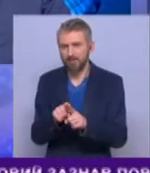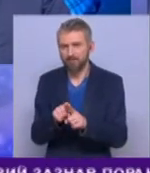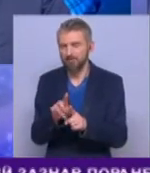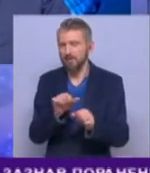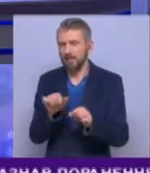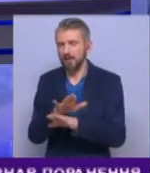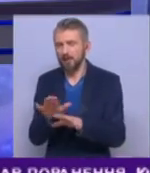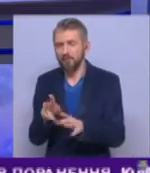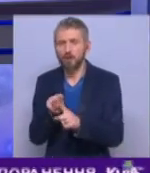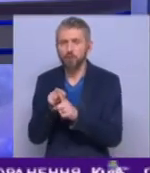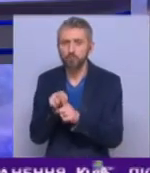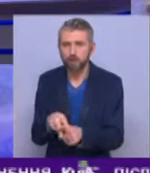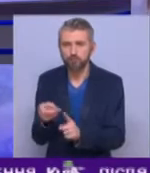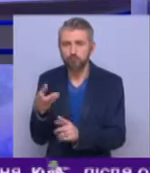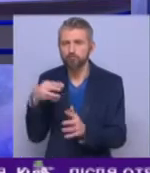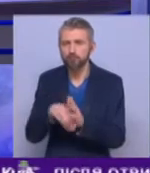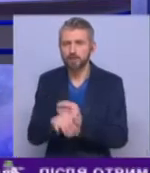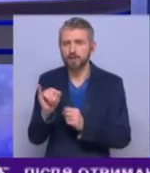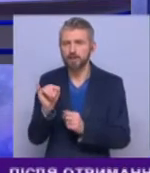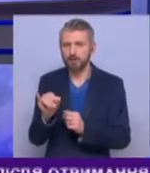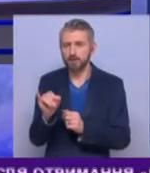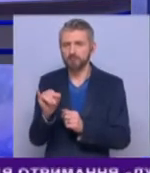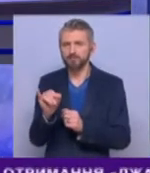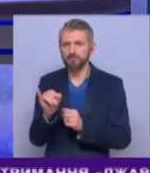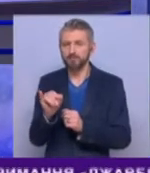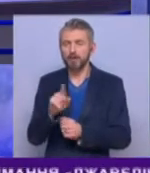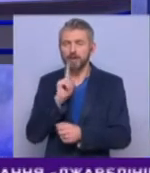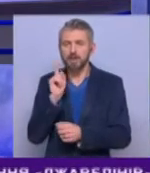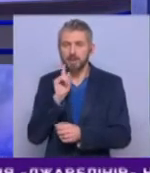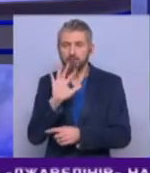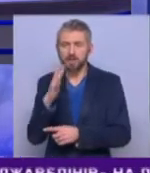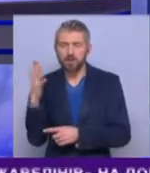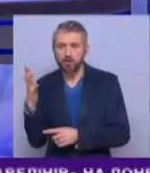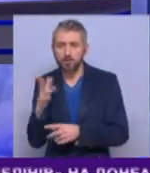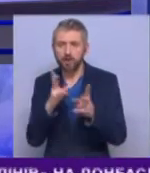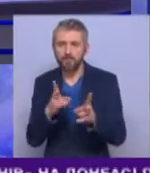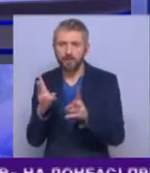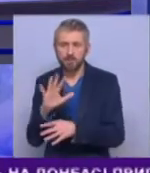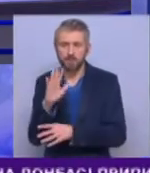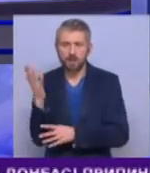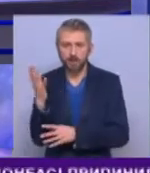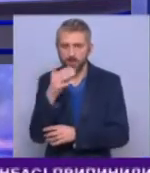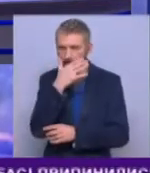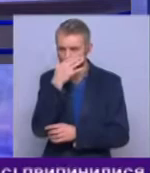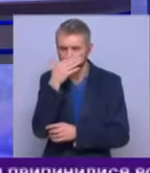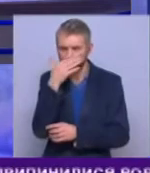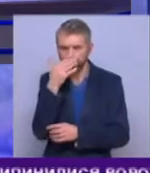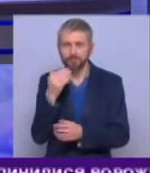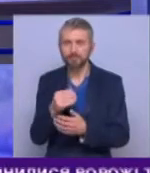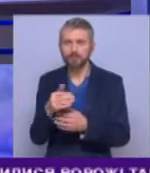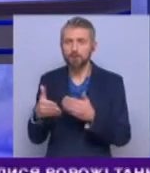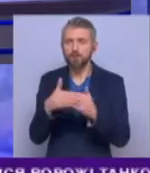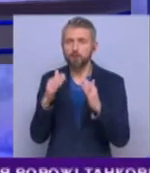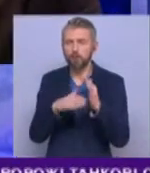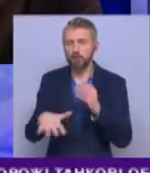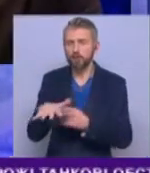захист, а нагружають в тому числі і зеленими насадженнями, і аварійними деревами значить,